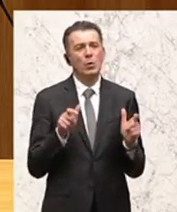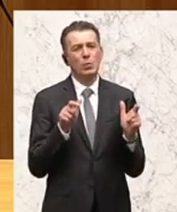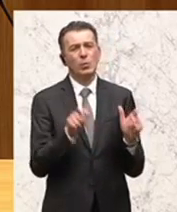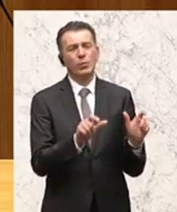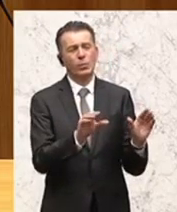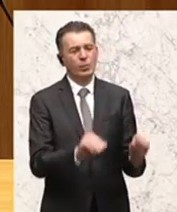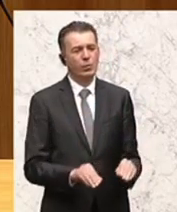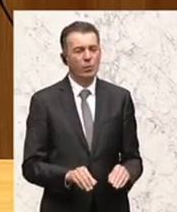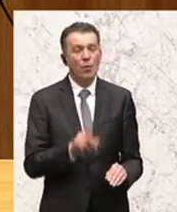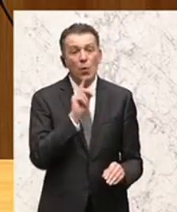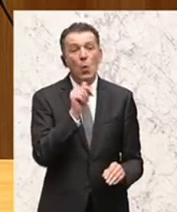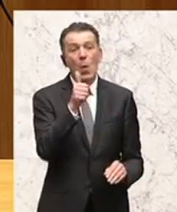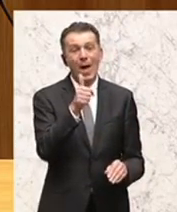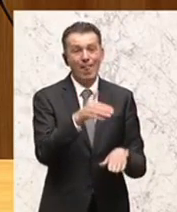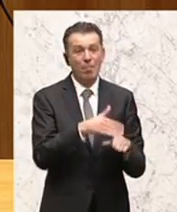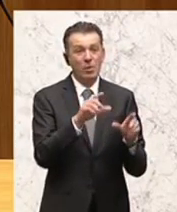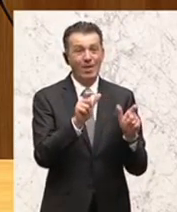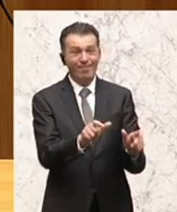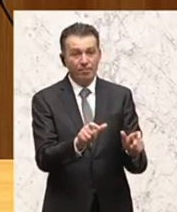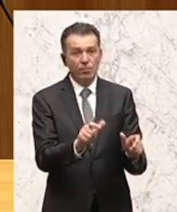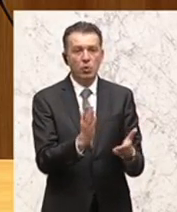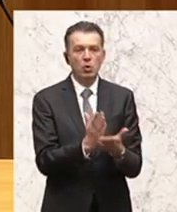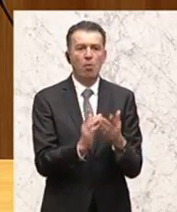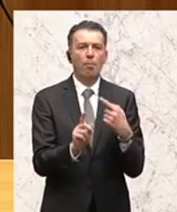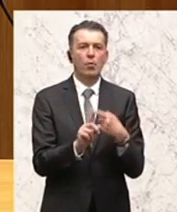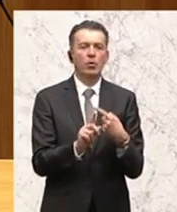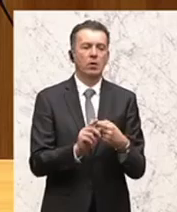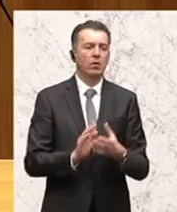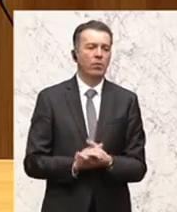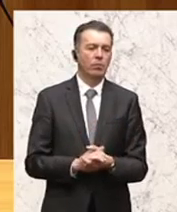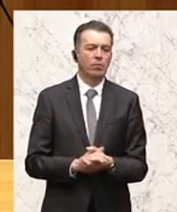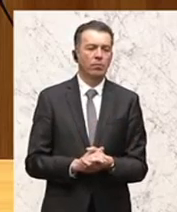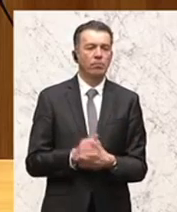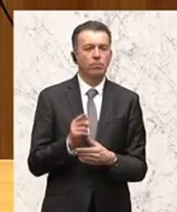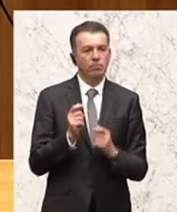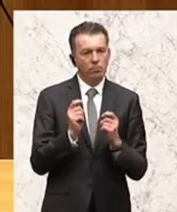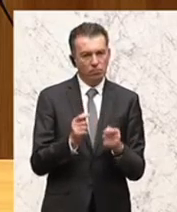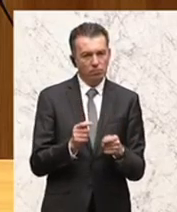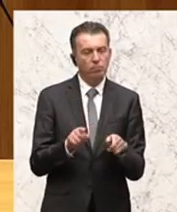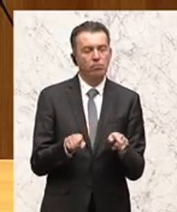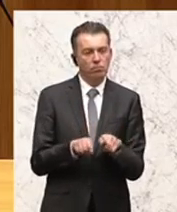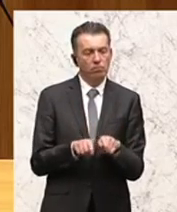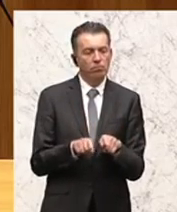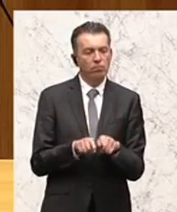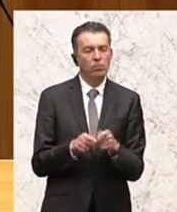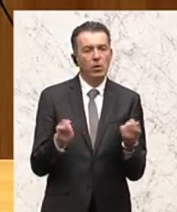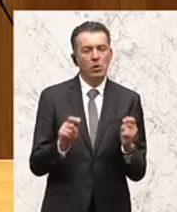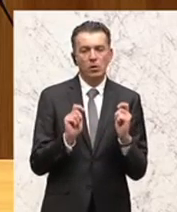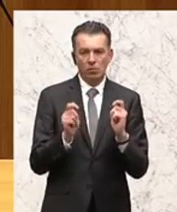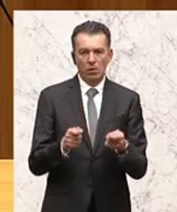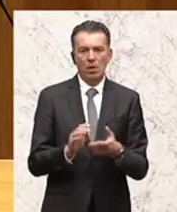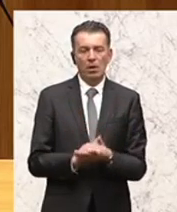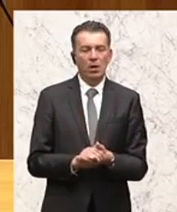nur ein Fall dadurch verhindert wird, dann ist es schon positiv. Wir stimmen auch diesem, und wir sind auch auf diesem